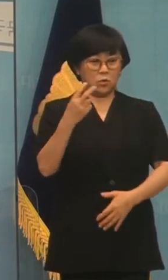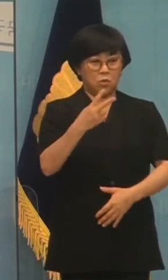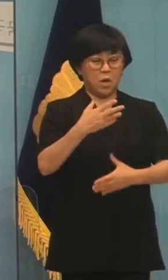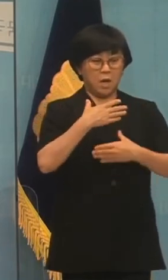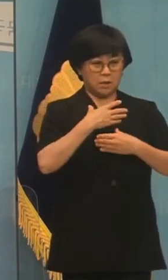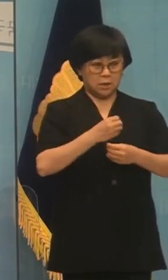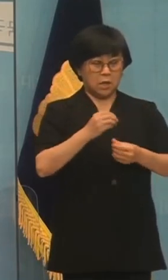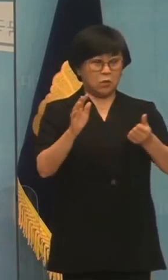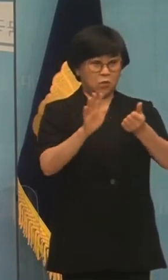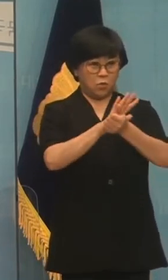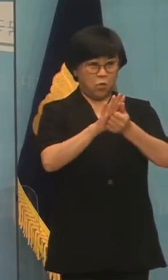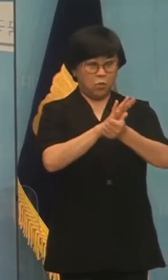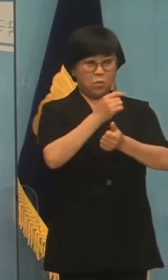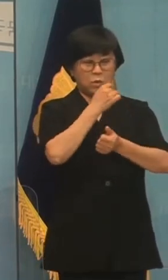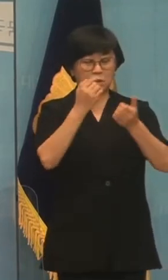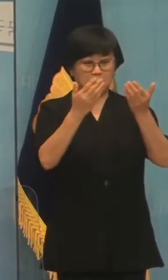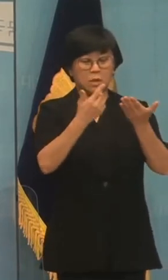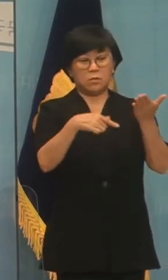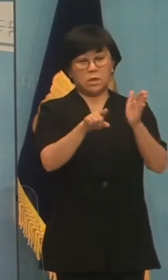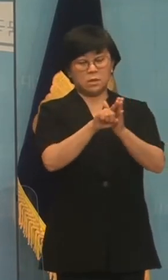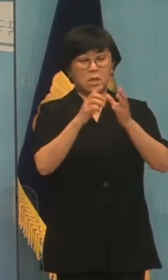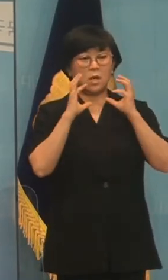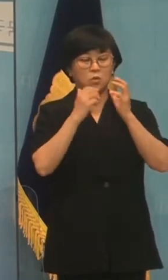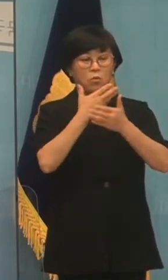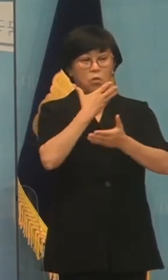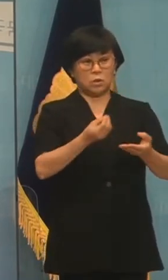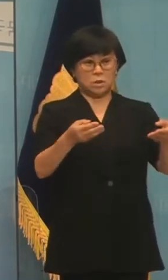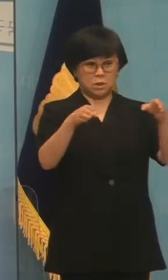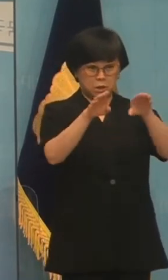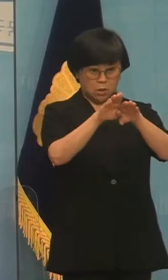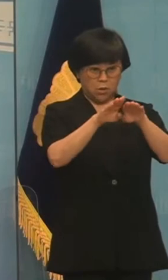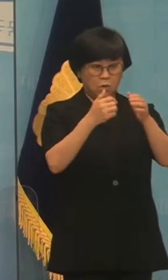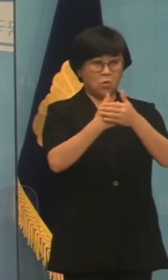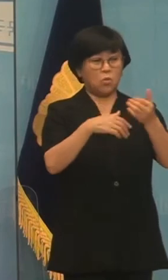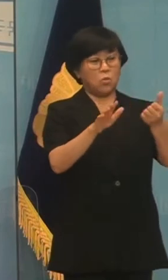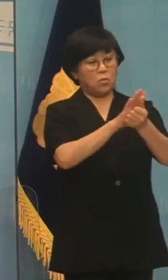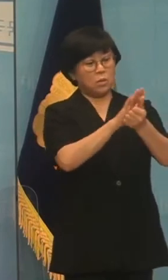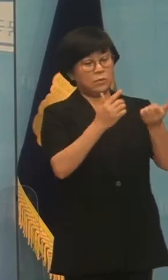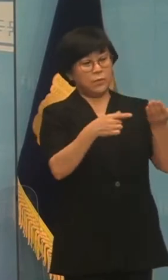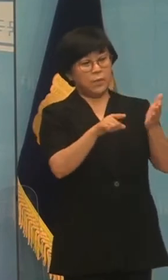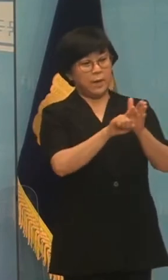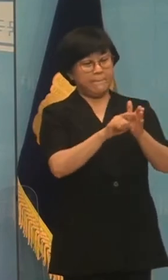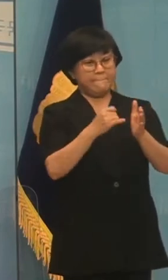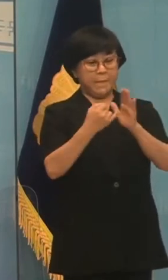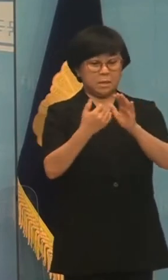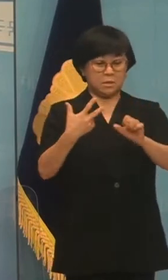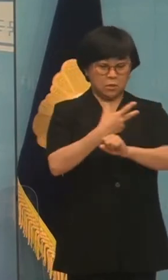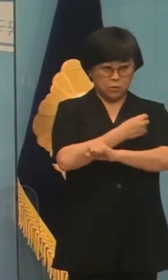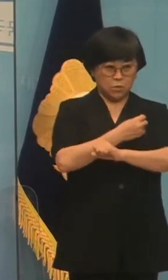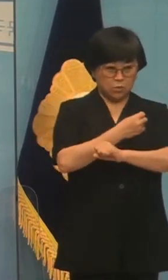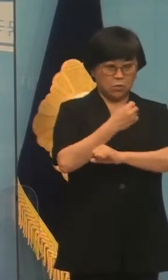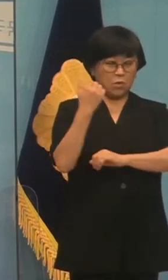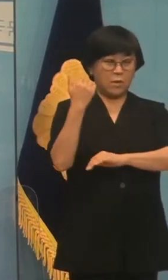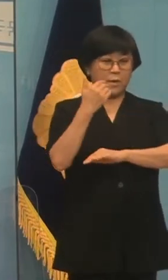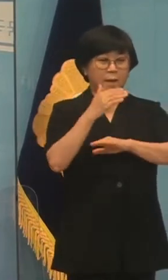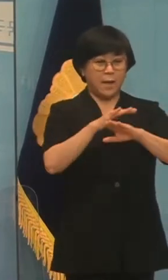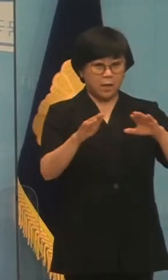안전한 돌봄을 보장받을 수 있도록 아동복지시설 돌봄 노동자들을 대상으로 한 백신 접종 대책